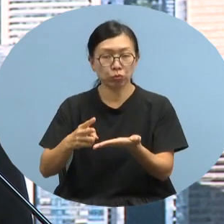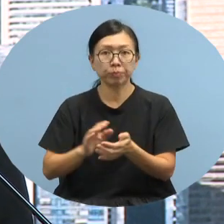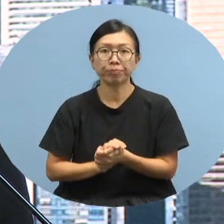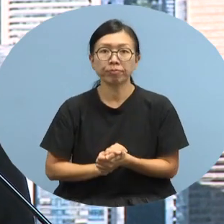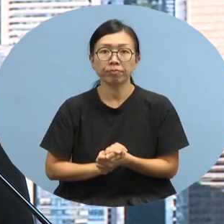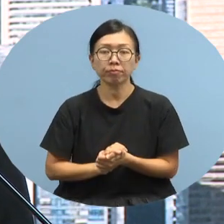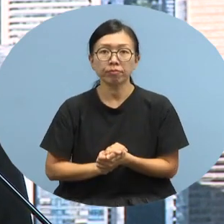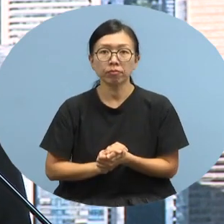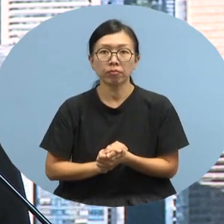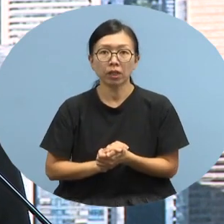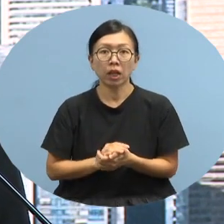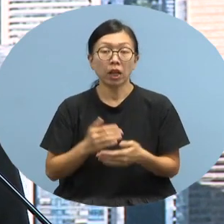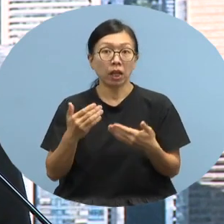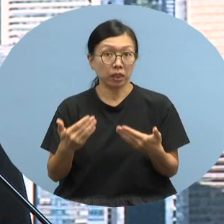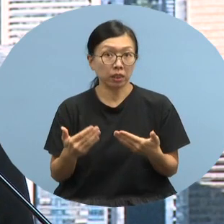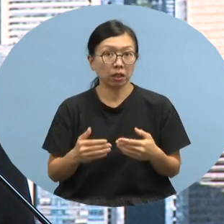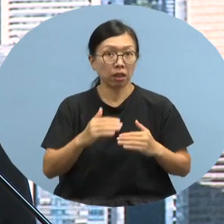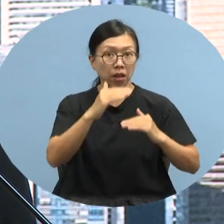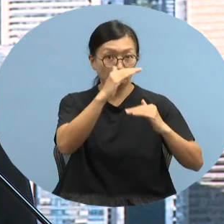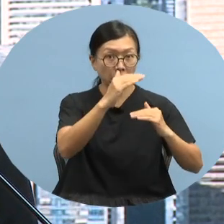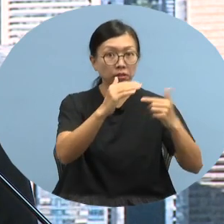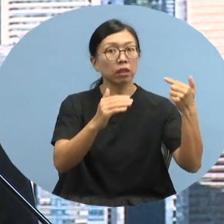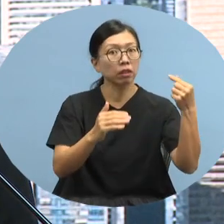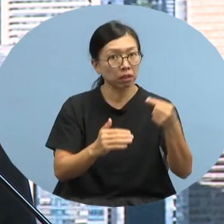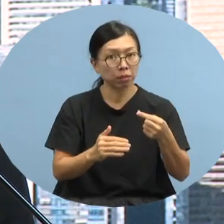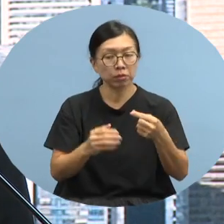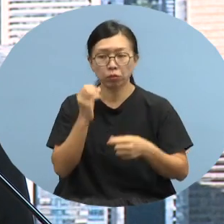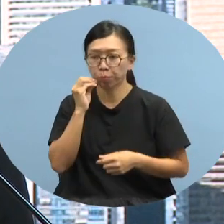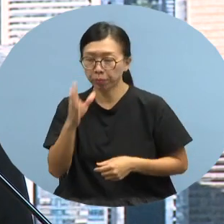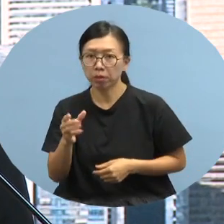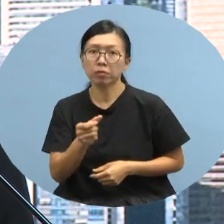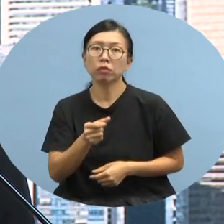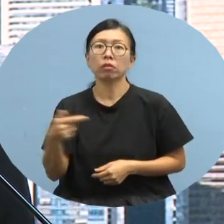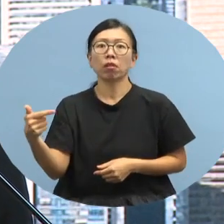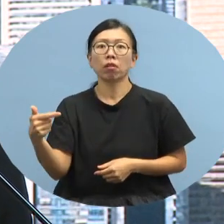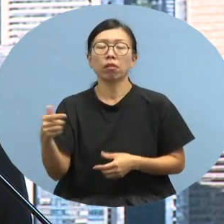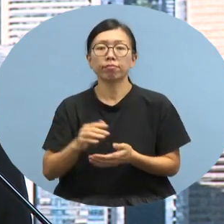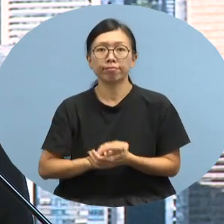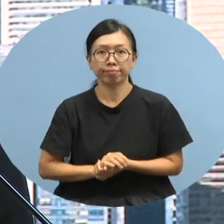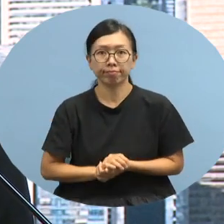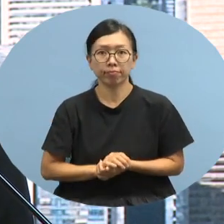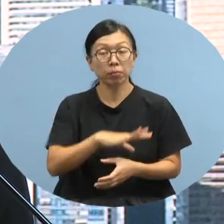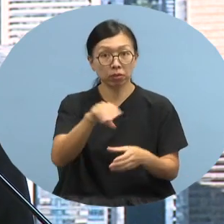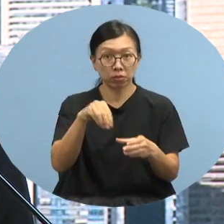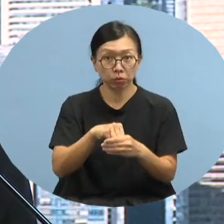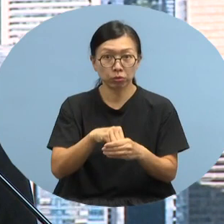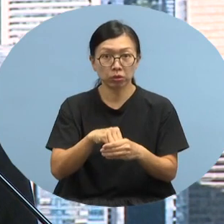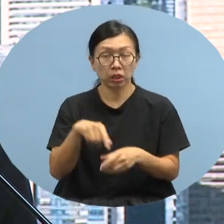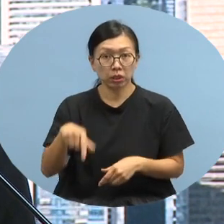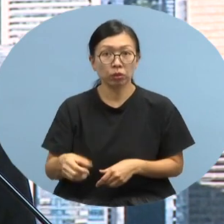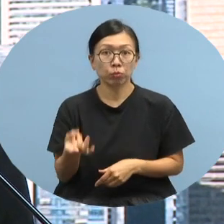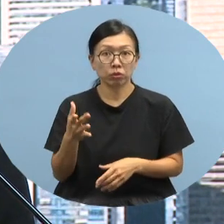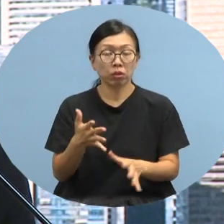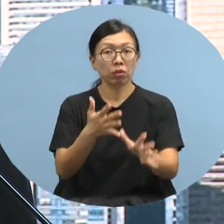以擴闊現行豁免群組聚集的範圍，涵蓋是本地